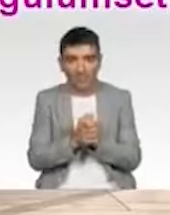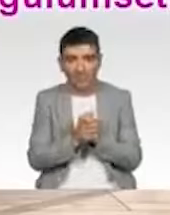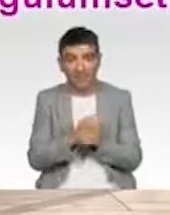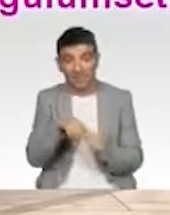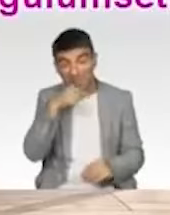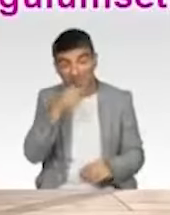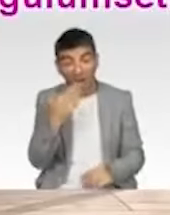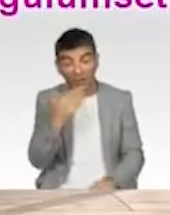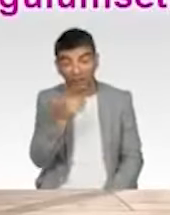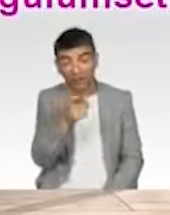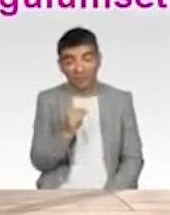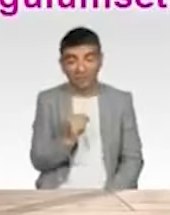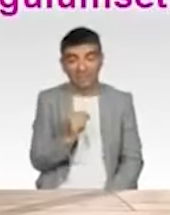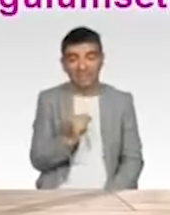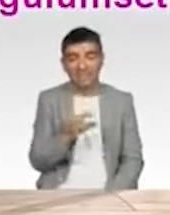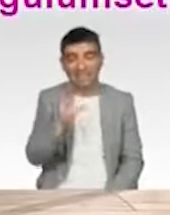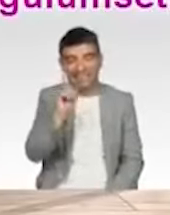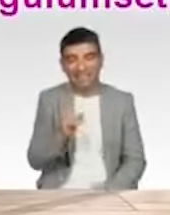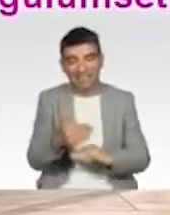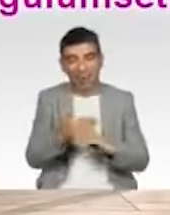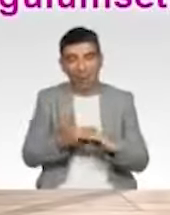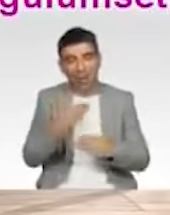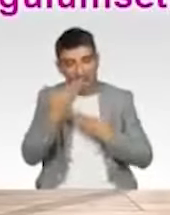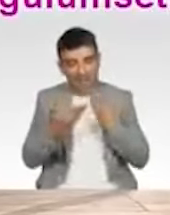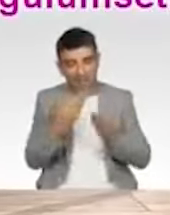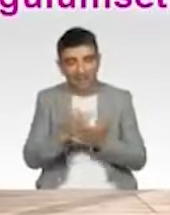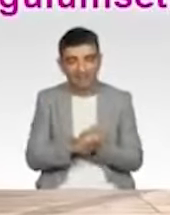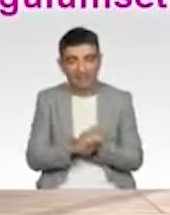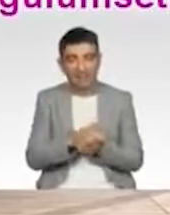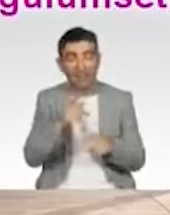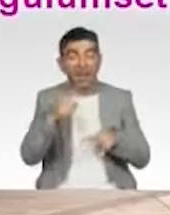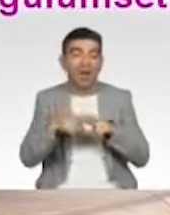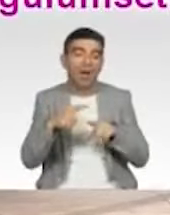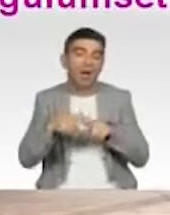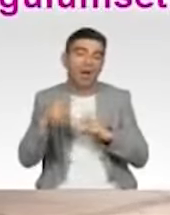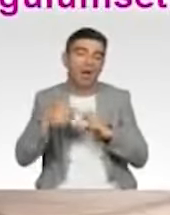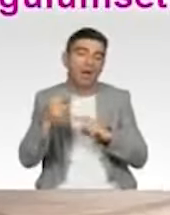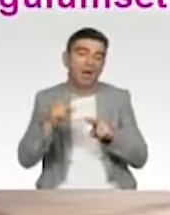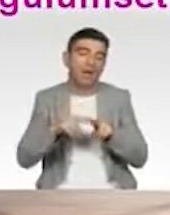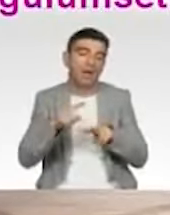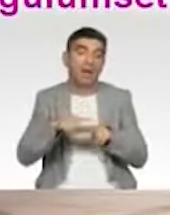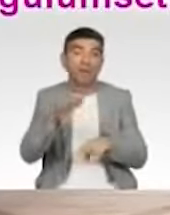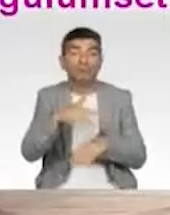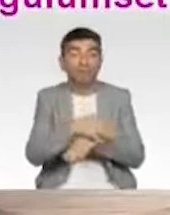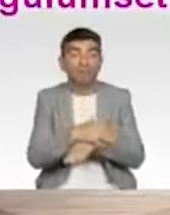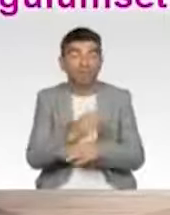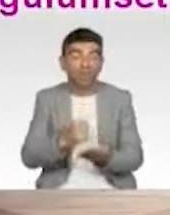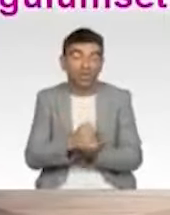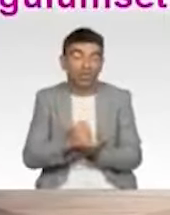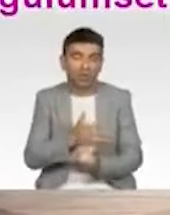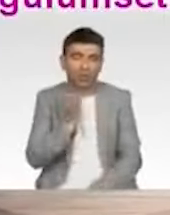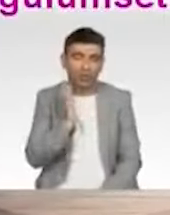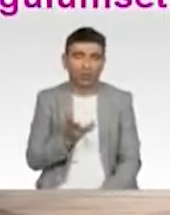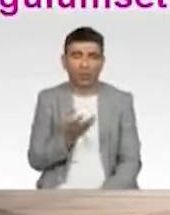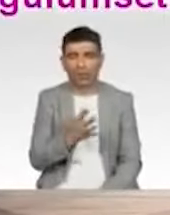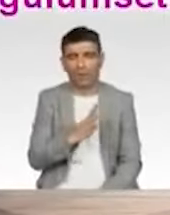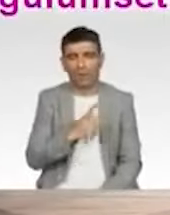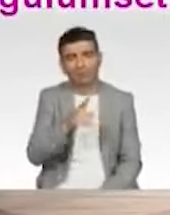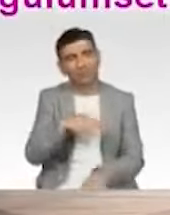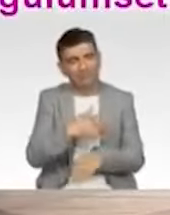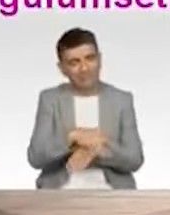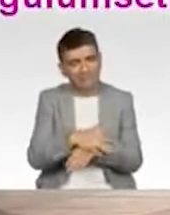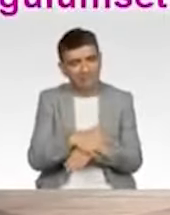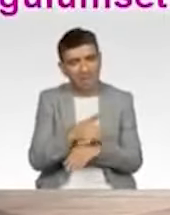Duralım. Şöyle ilk önce anlatayım. Afrika'da çok fazla şey yeşillik tüketiyoruz. Böyle burada ıspanak